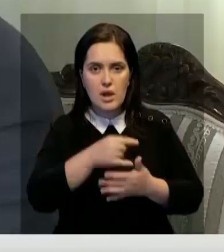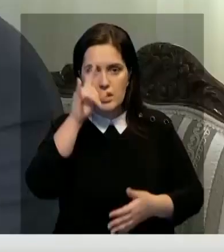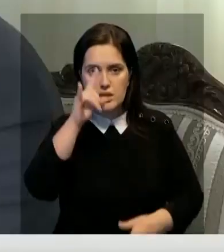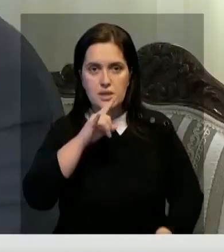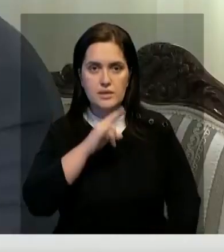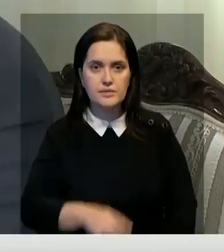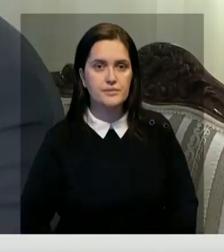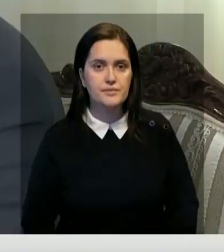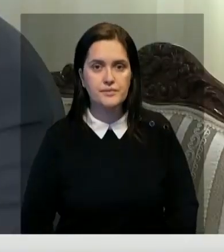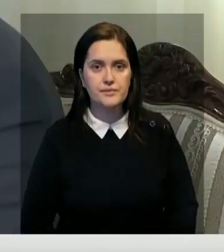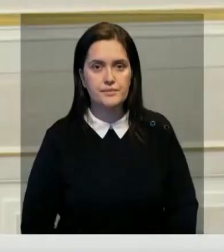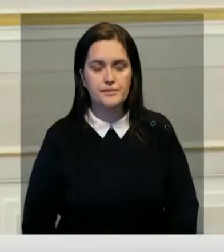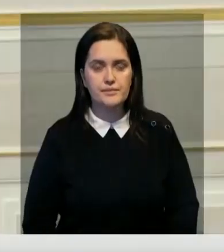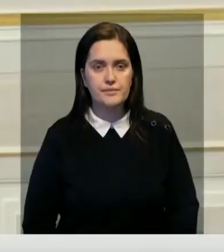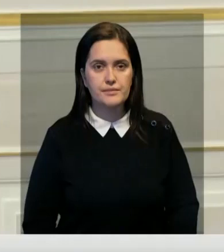страны.